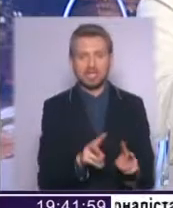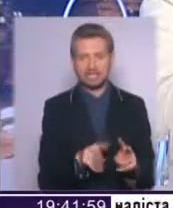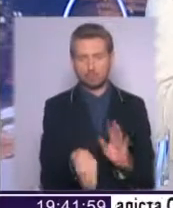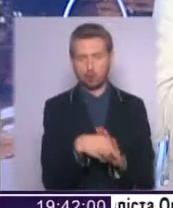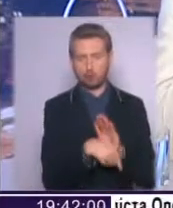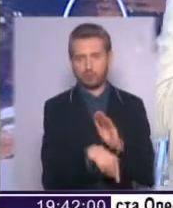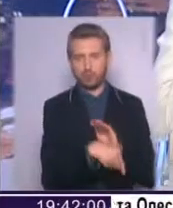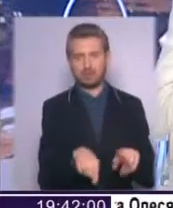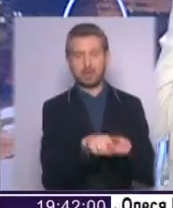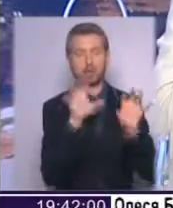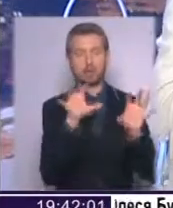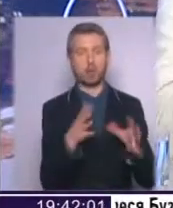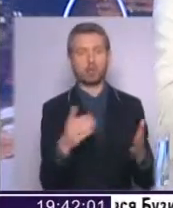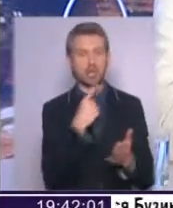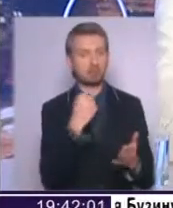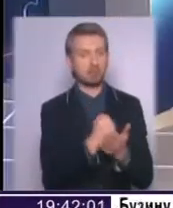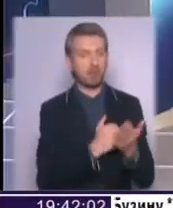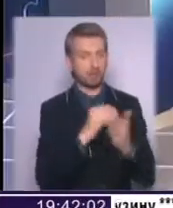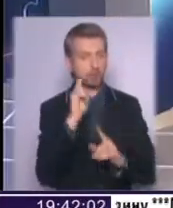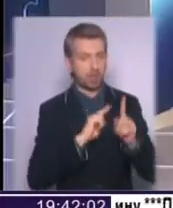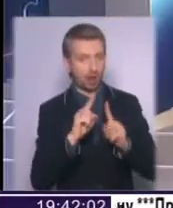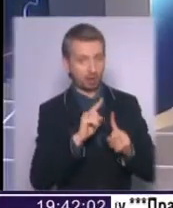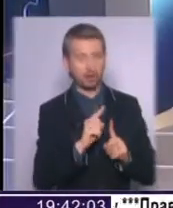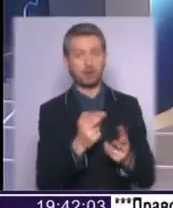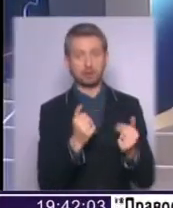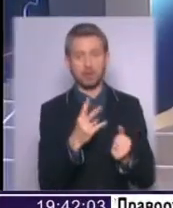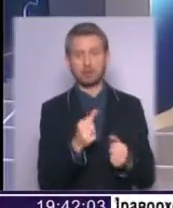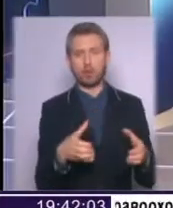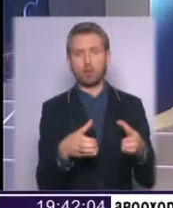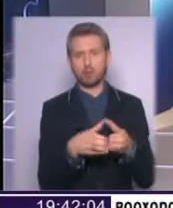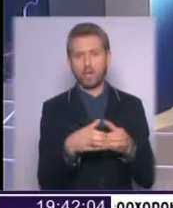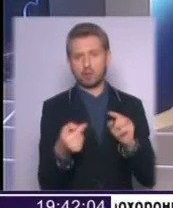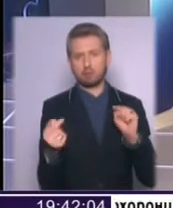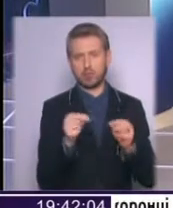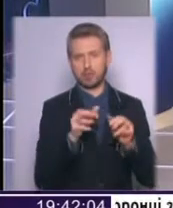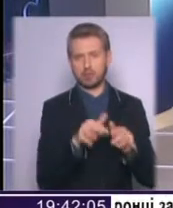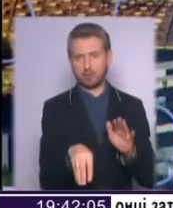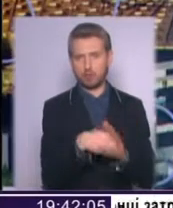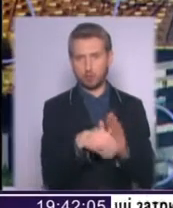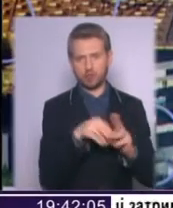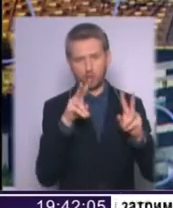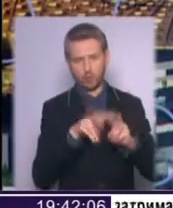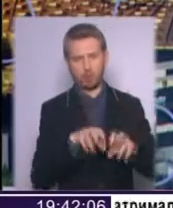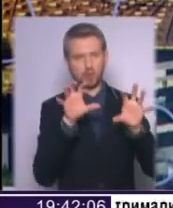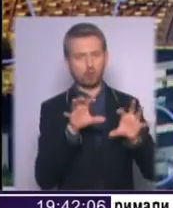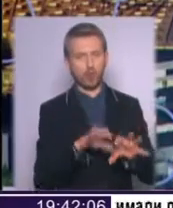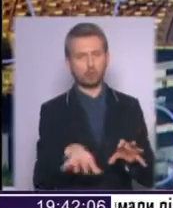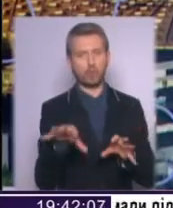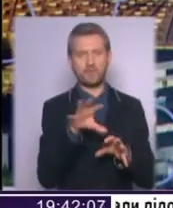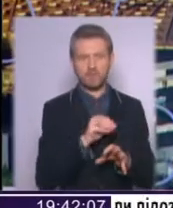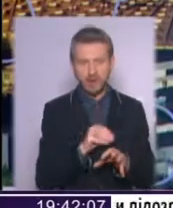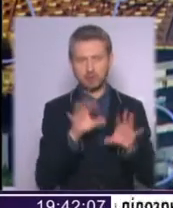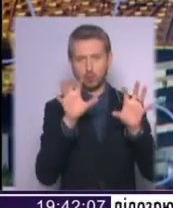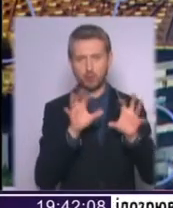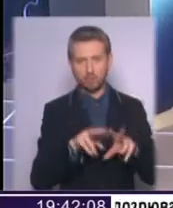такі закони, які приймає Верховна Рада. Так, на комітеті протидії корупції ми розглядаємо законодавство, все законодавство переглядаємо щодо наявності